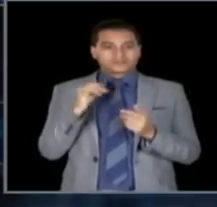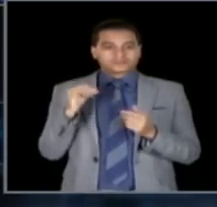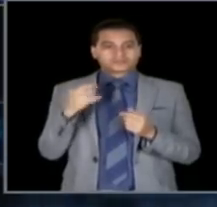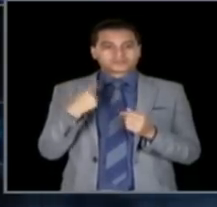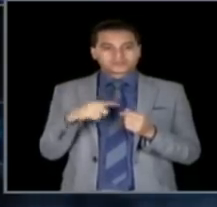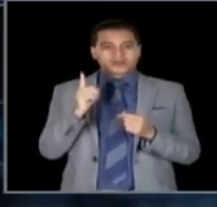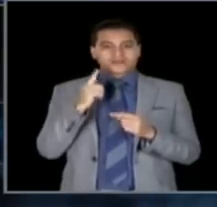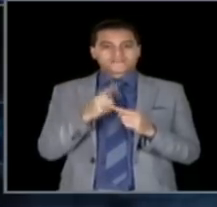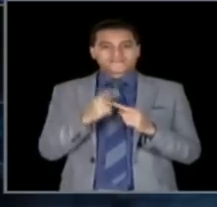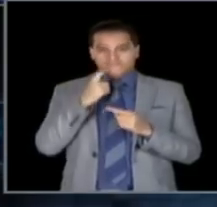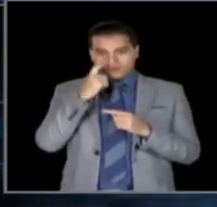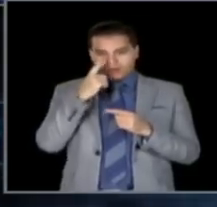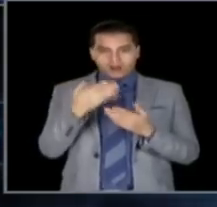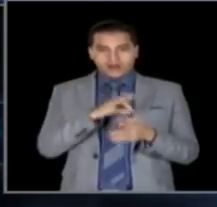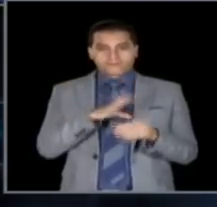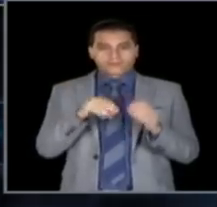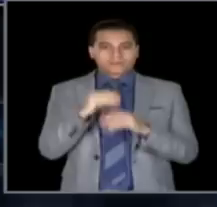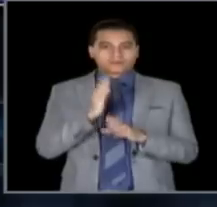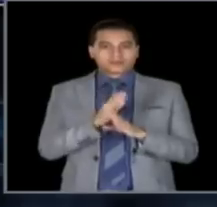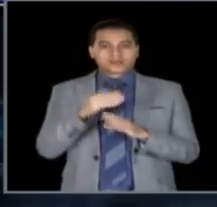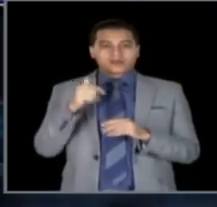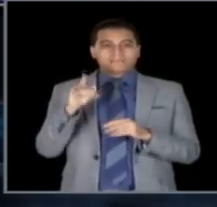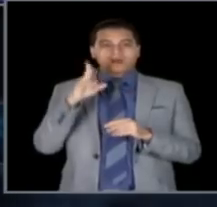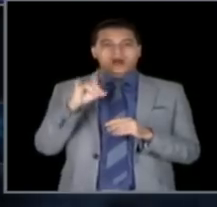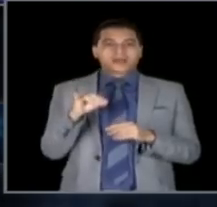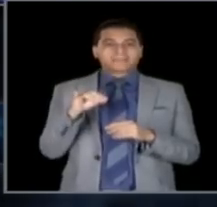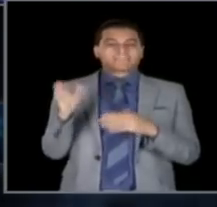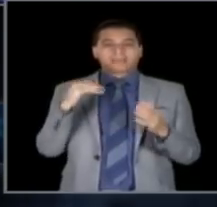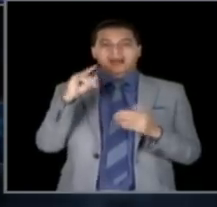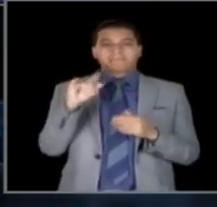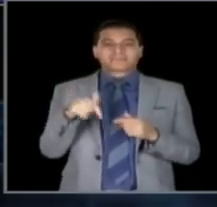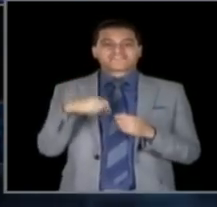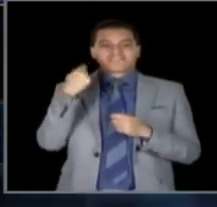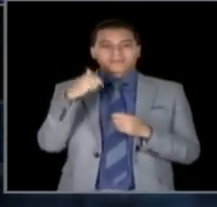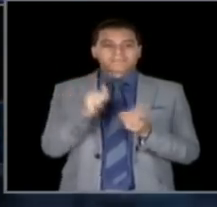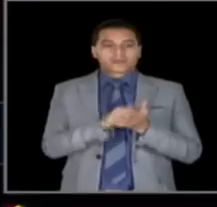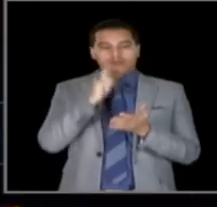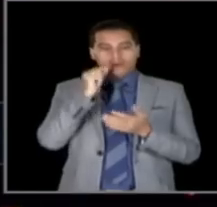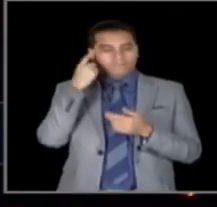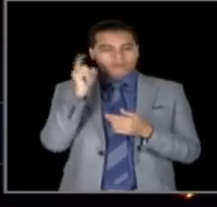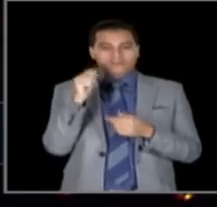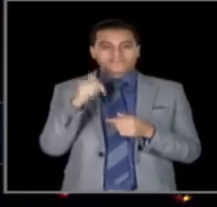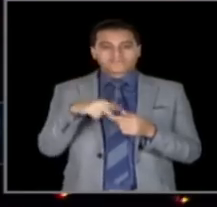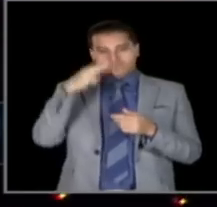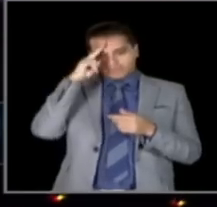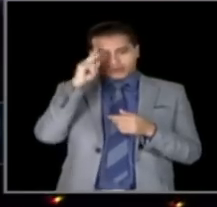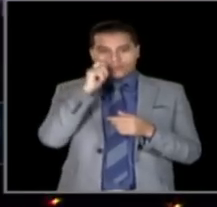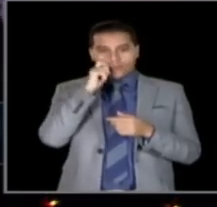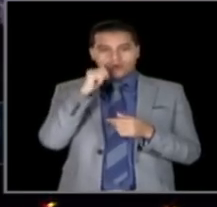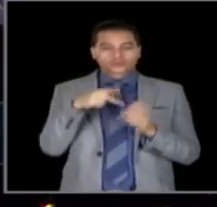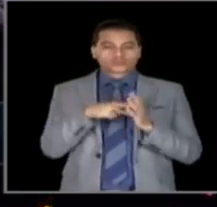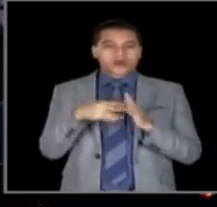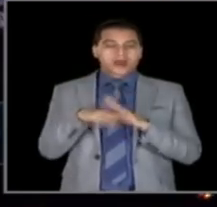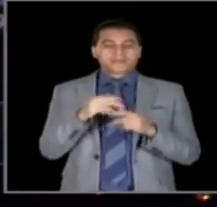2500. صح. فنان راح القمة بدور إبراهيم حمدي في فيلم في بيتنا رجل، فمن هو؟ باص. من هو الفتى السوري الذي